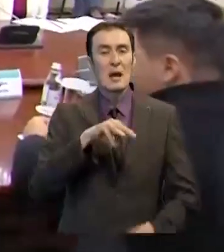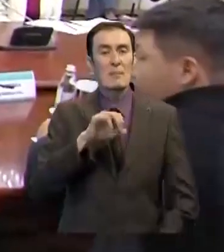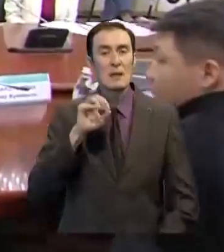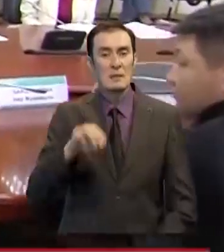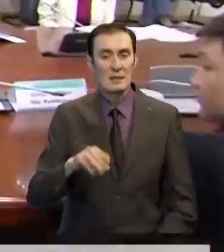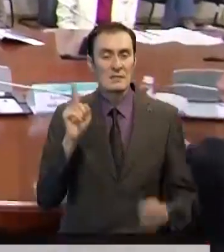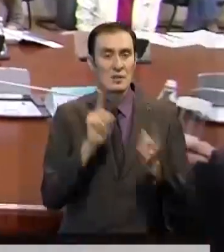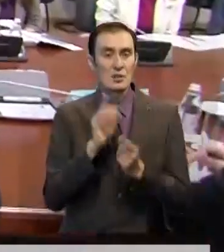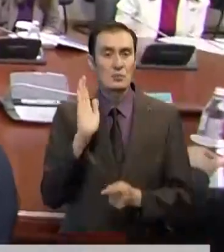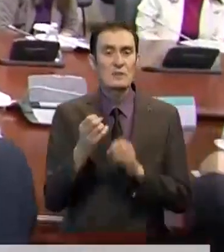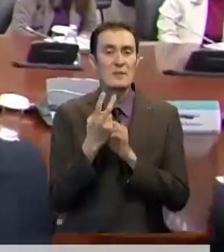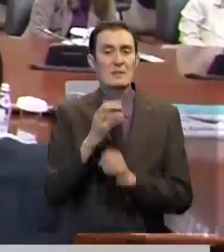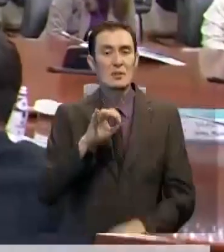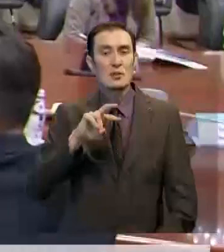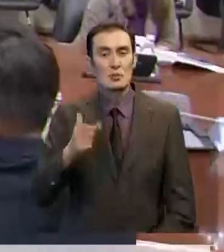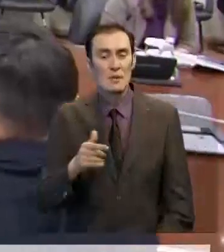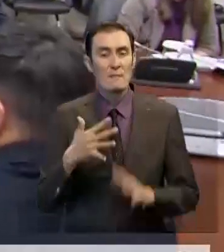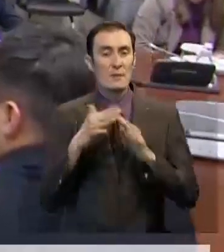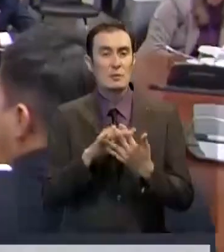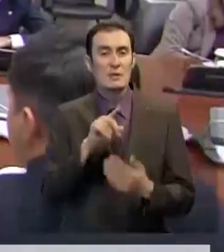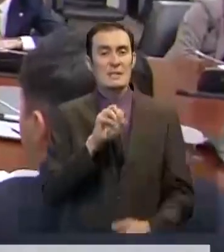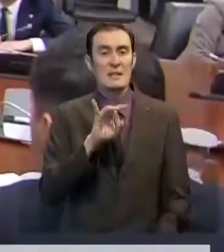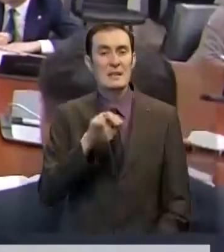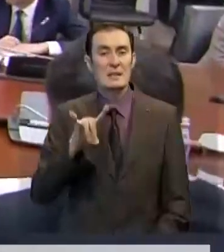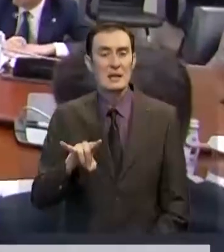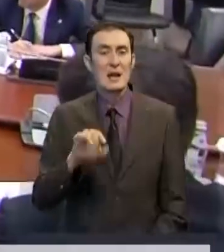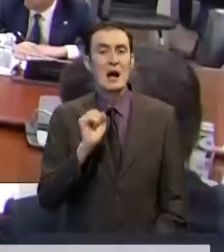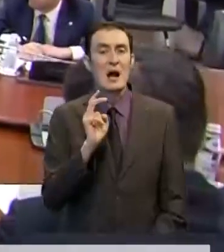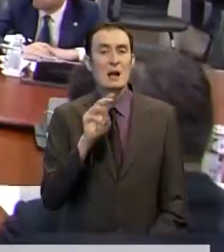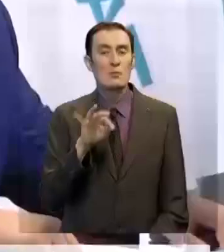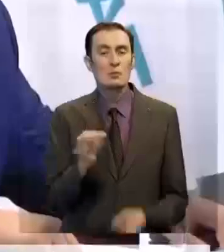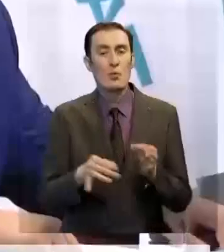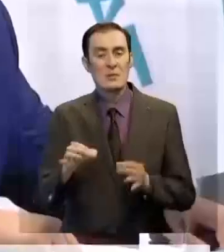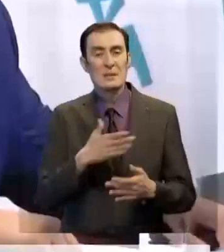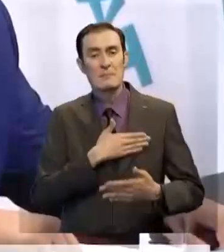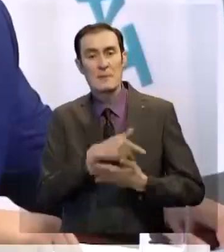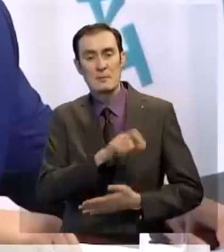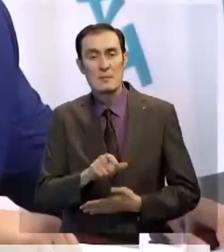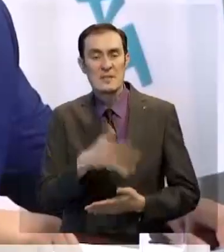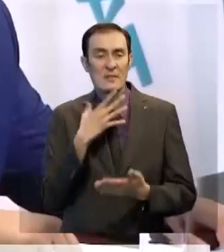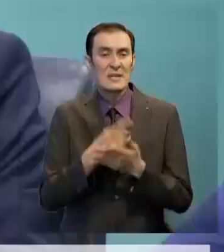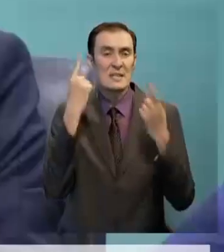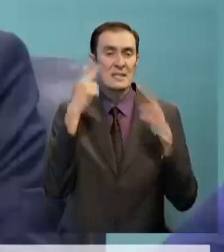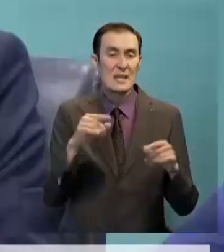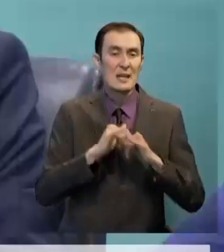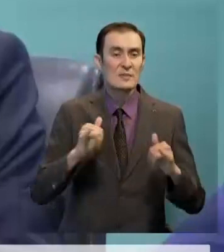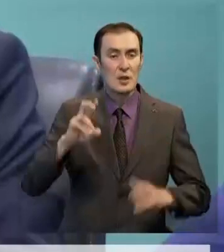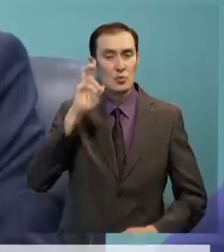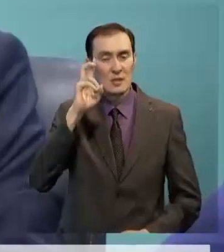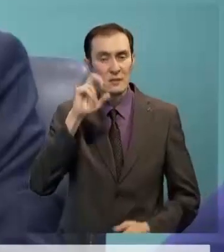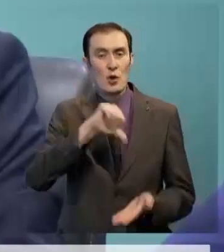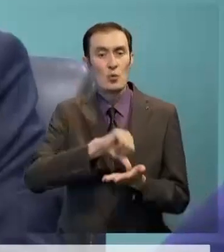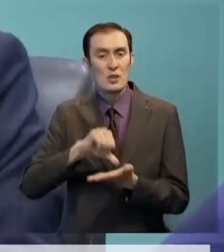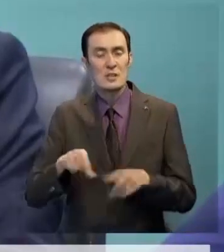встреча пройдет 12 июля в поселке зарядах маленькой области через ты представят свои идеи всестороннего развития государства